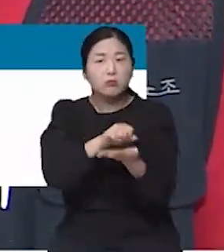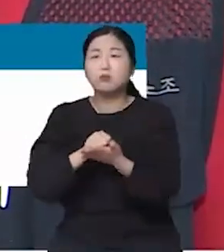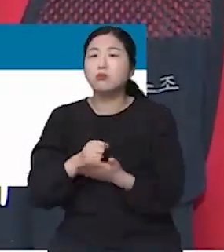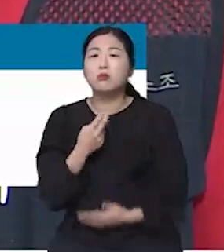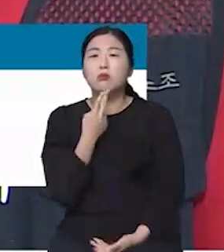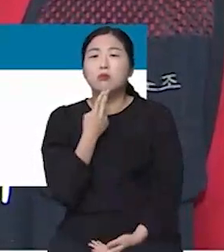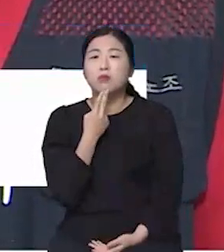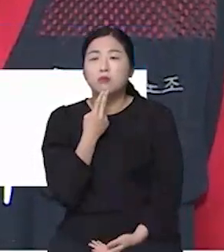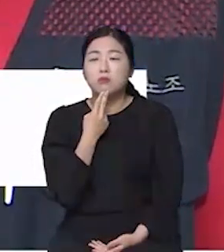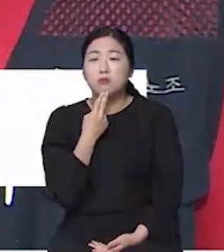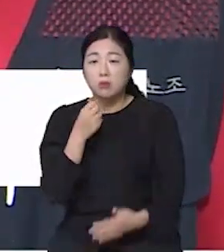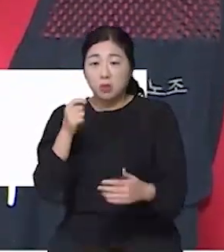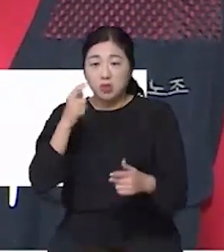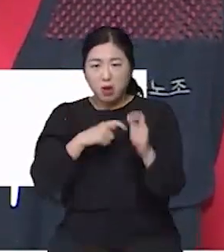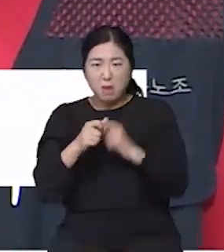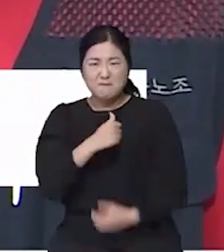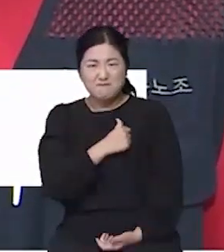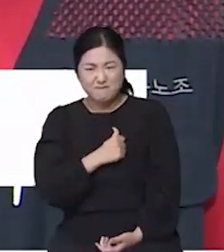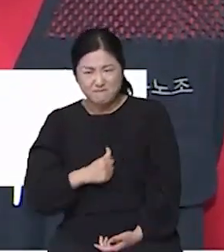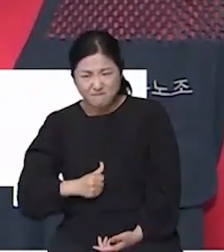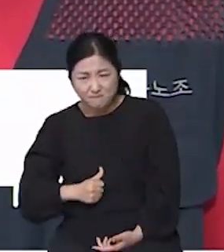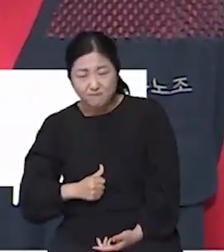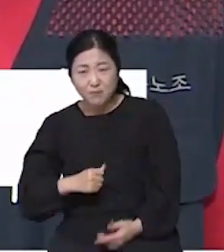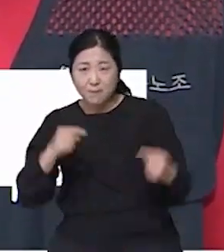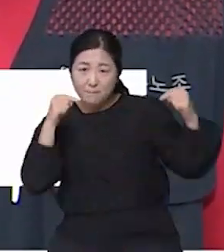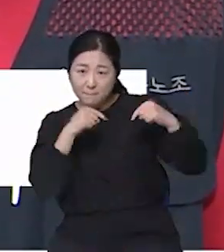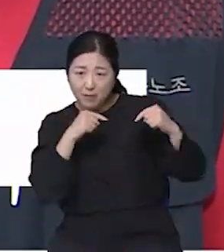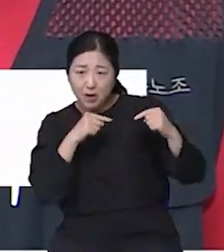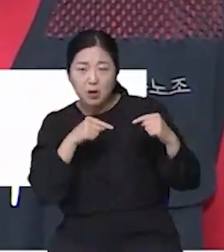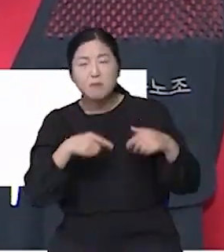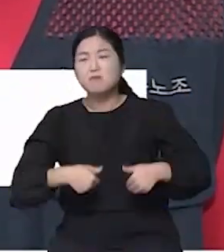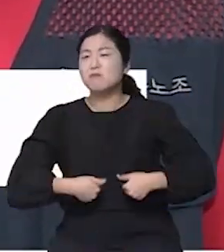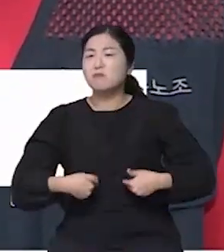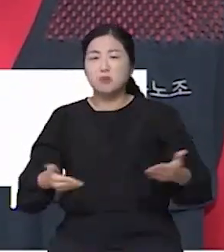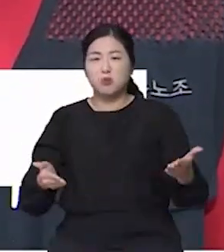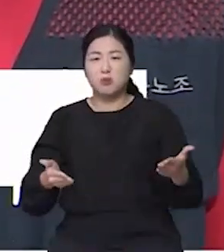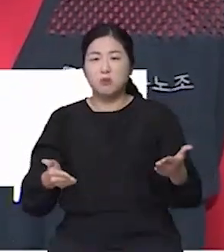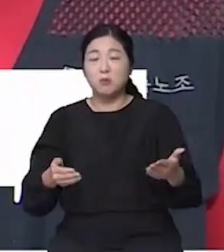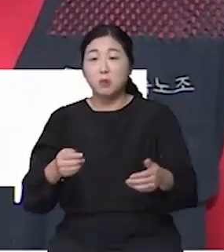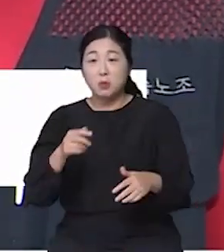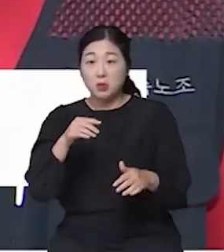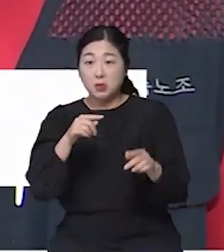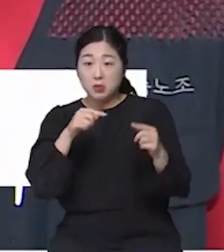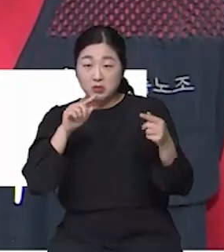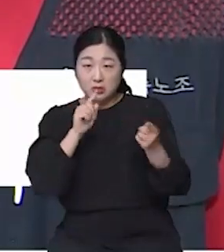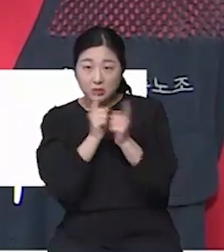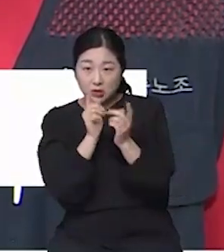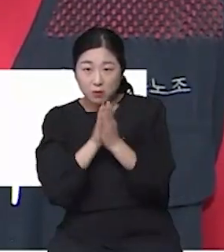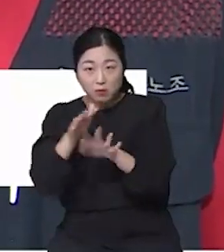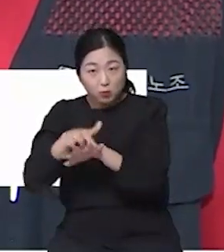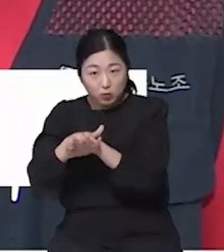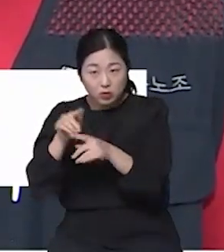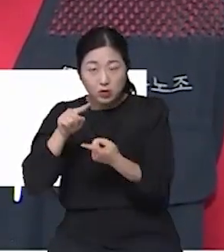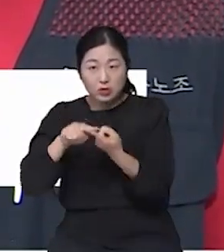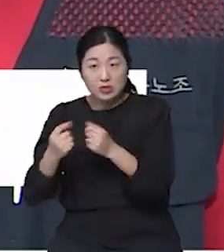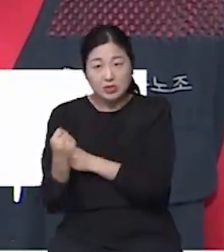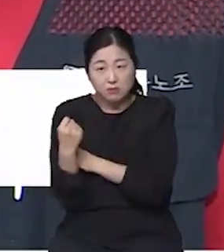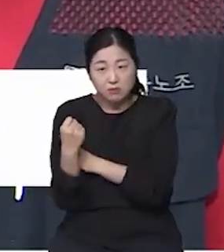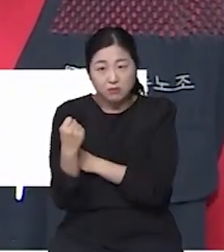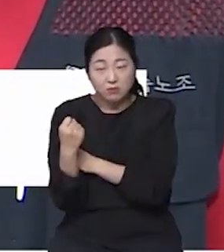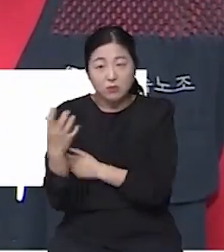상태입니다. 더 이상 인내하면서 교섭하는 건 의미가 없다고 생각을 하고 현장 조합원들의 동력을